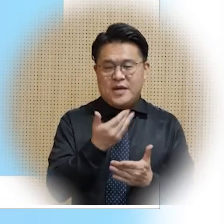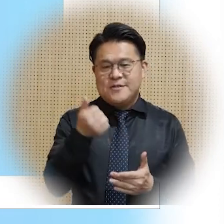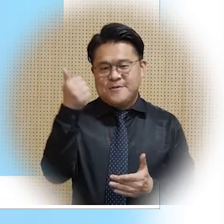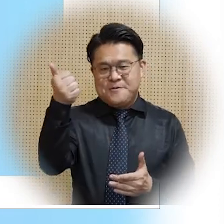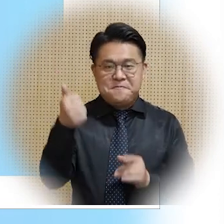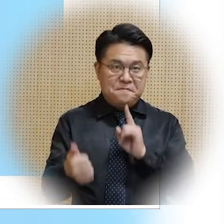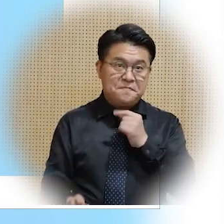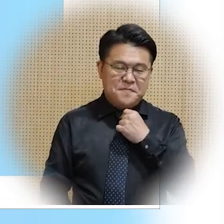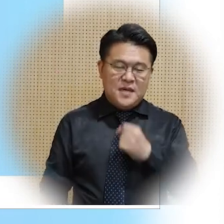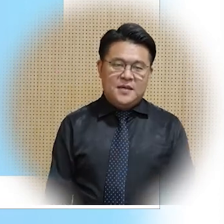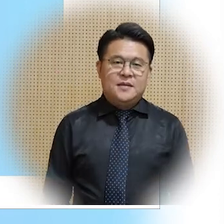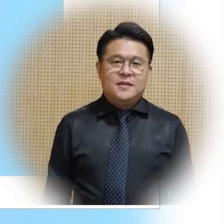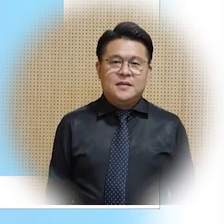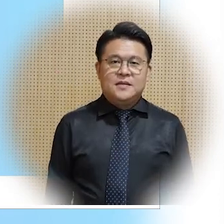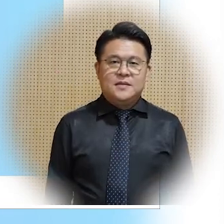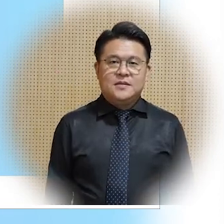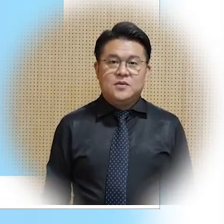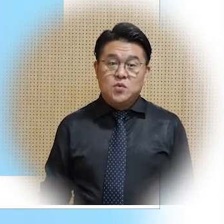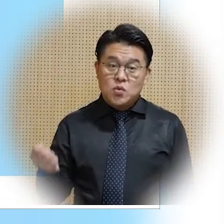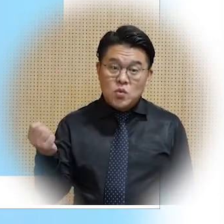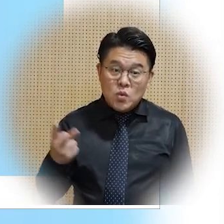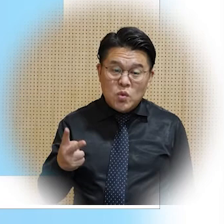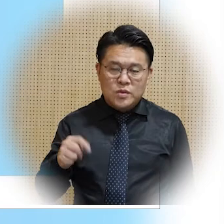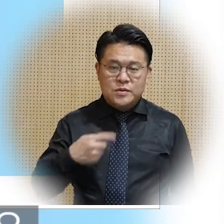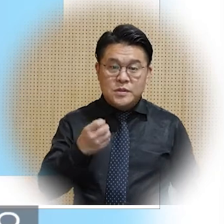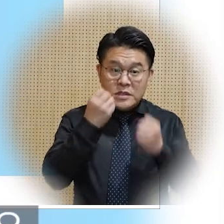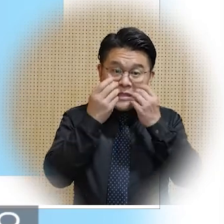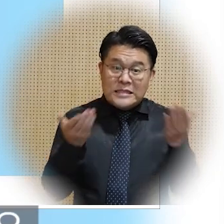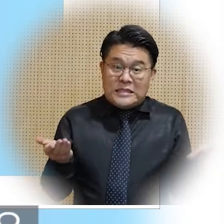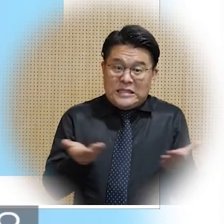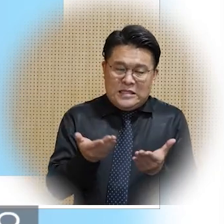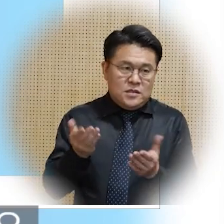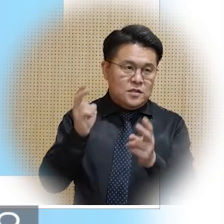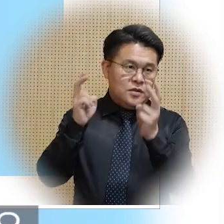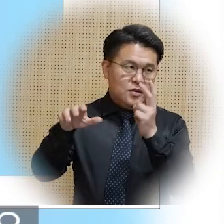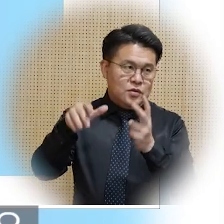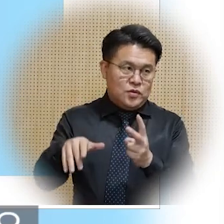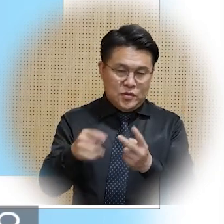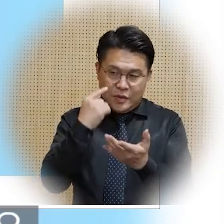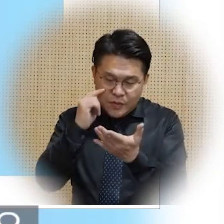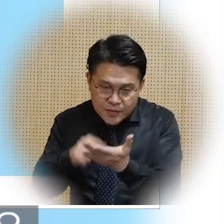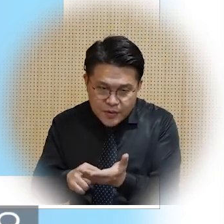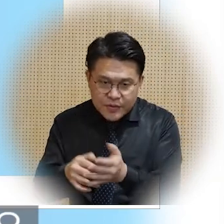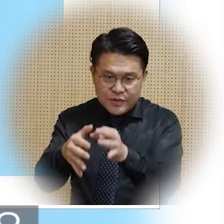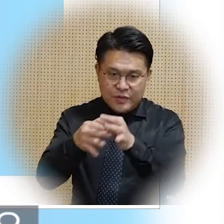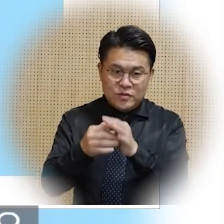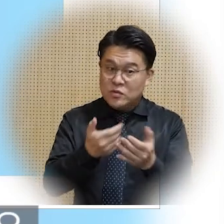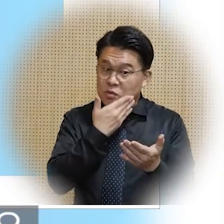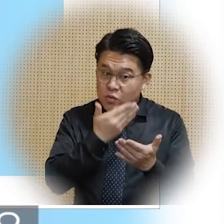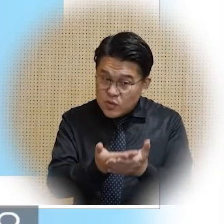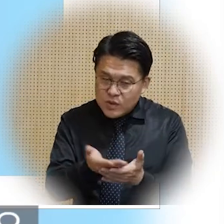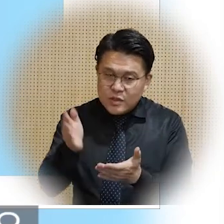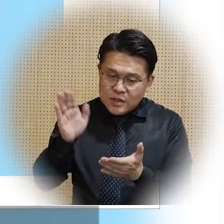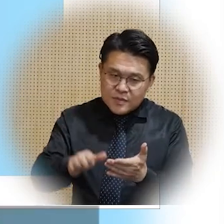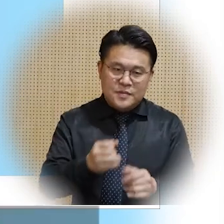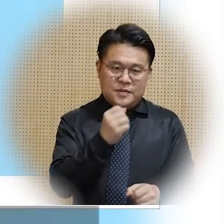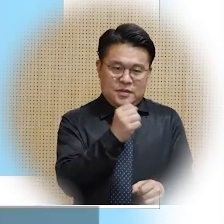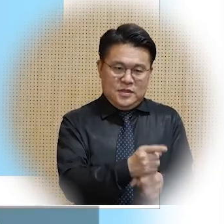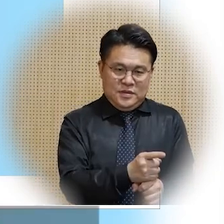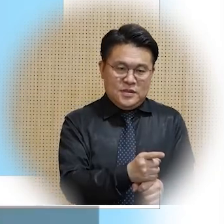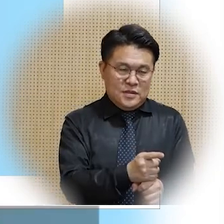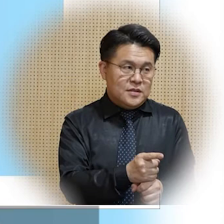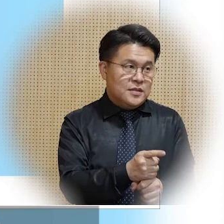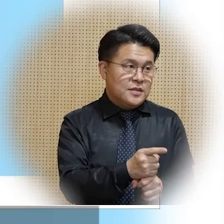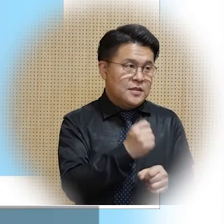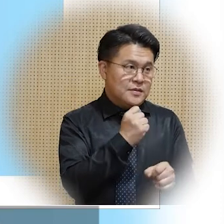사업이 활성화될 수 있는데 가장 효과적이다라는 걸 말씀을 드리고 싶고요. 그 다음에 새로운 직무, 사업체 개발도 물론 중요해요.